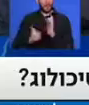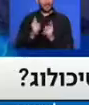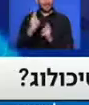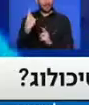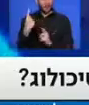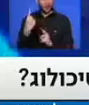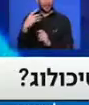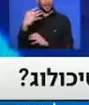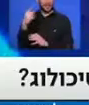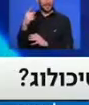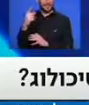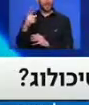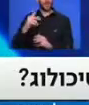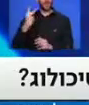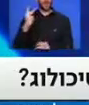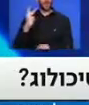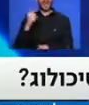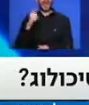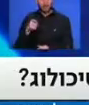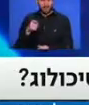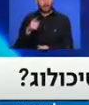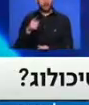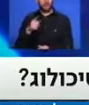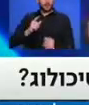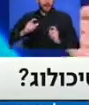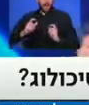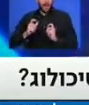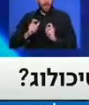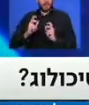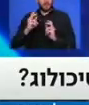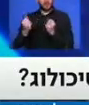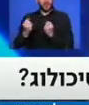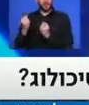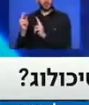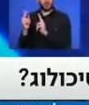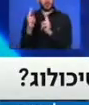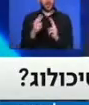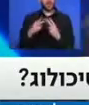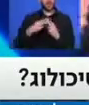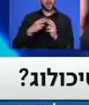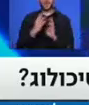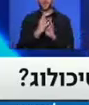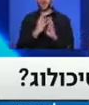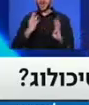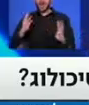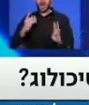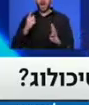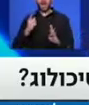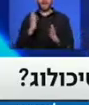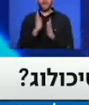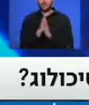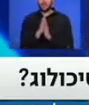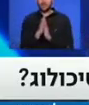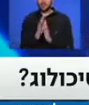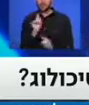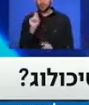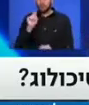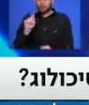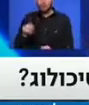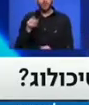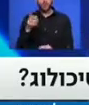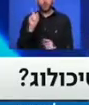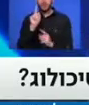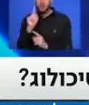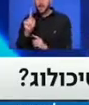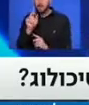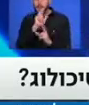yeah. שבירתה היא קוליאקן, ועוצרת מכונית ליד השיירה שלו, מבקשים ממנו לגשת לשם, והוא ניגש